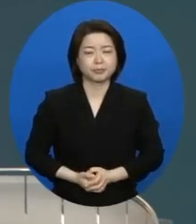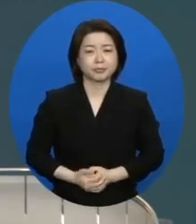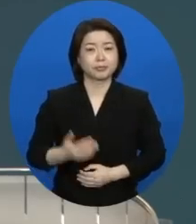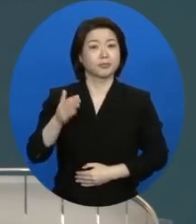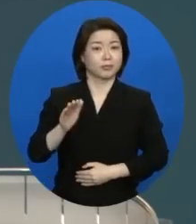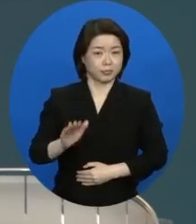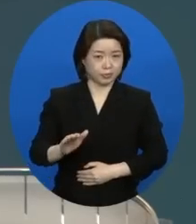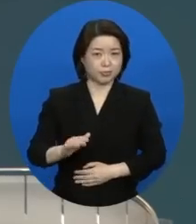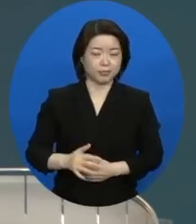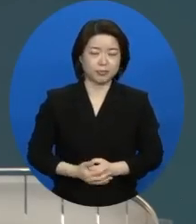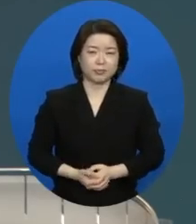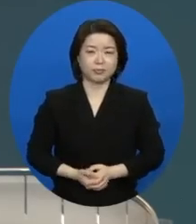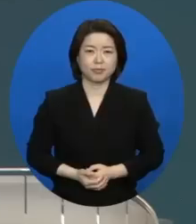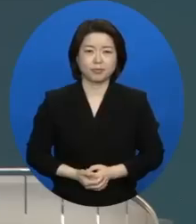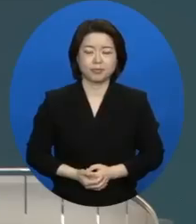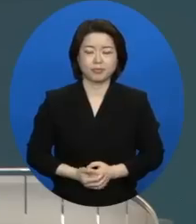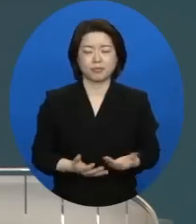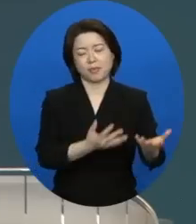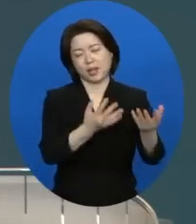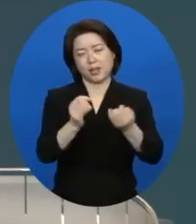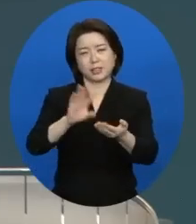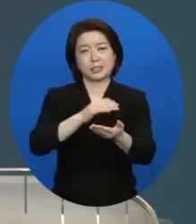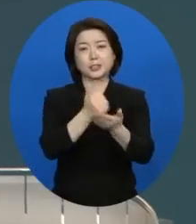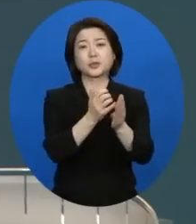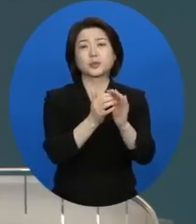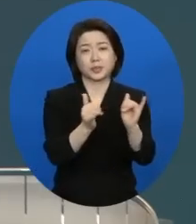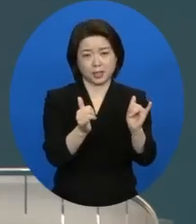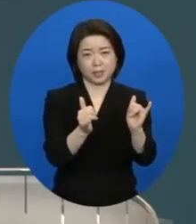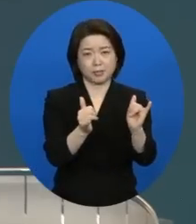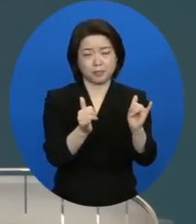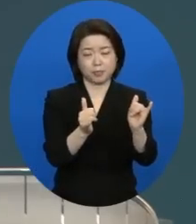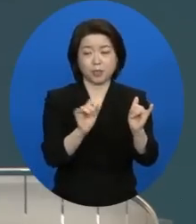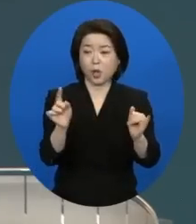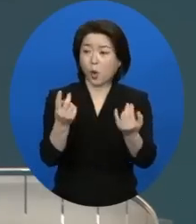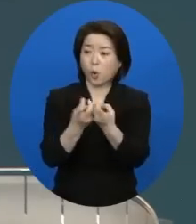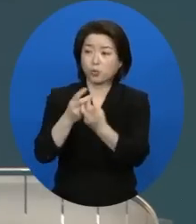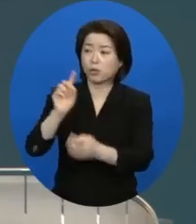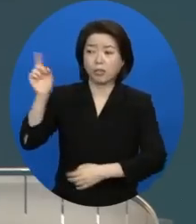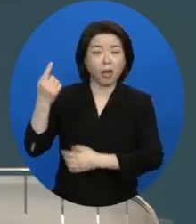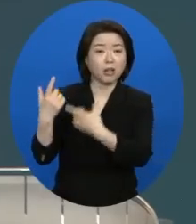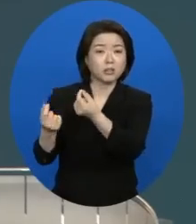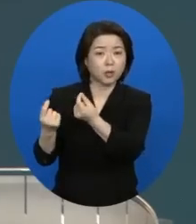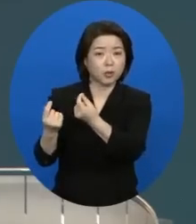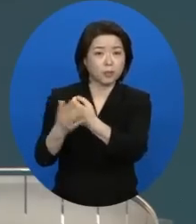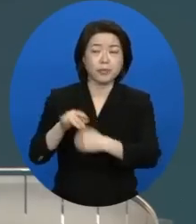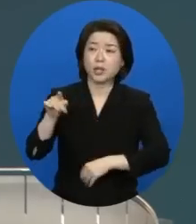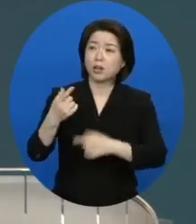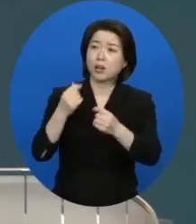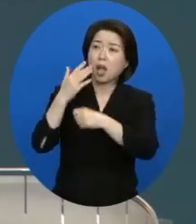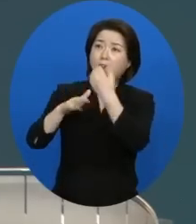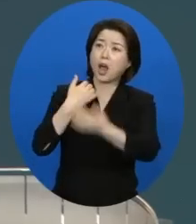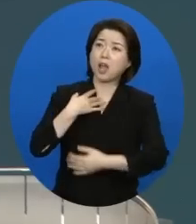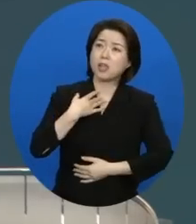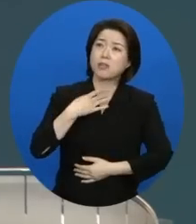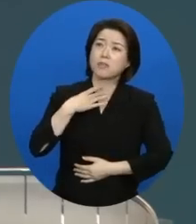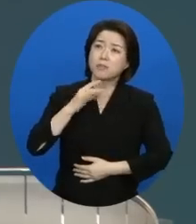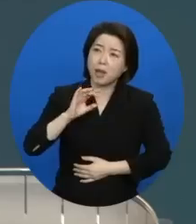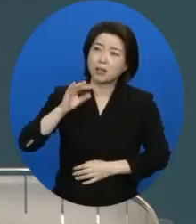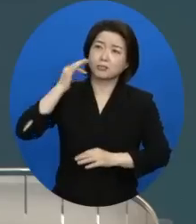그런데 많은 그리스도인들이 어떻게 다윗처럼 그렇게 하나님만